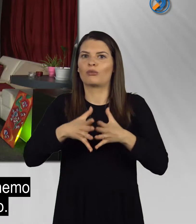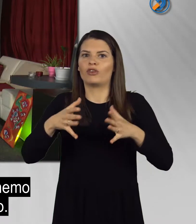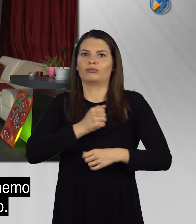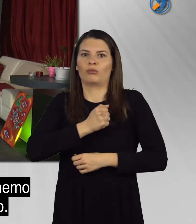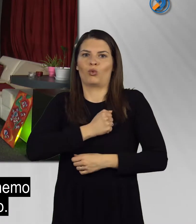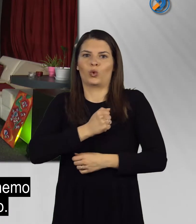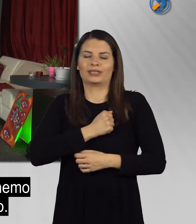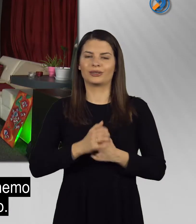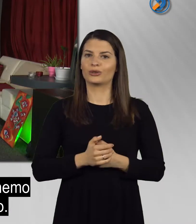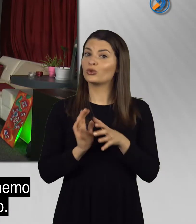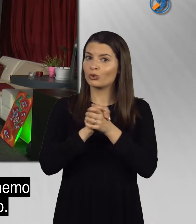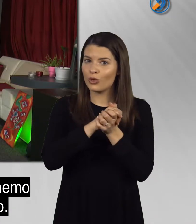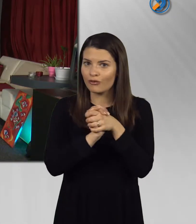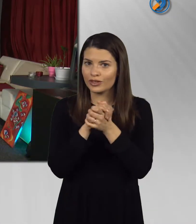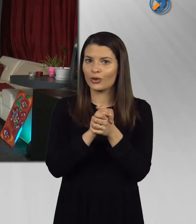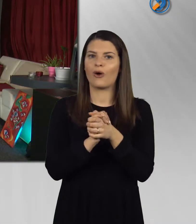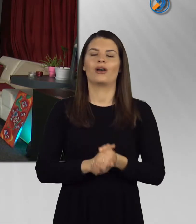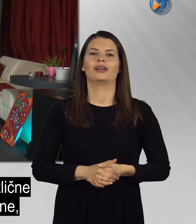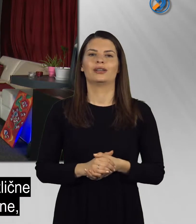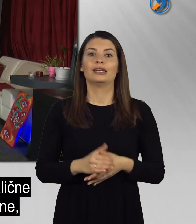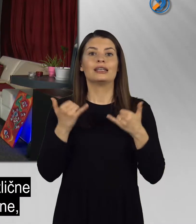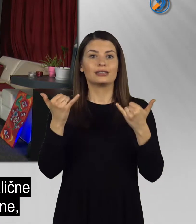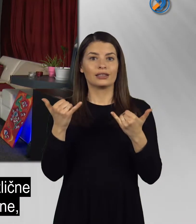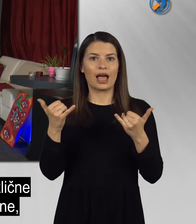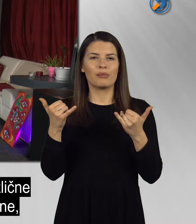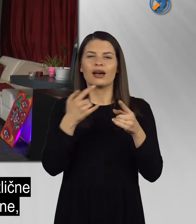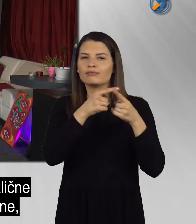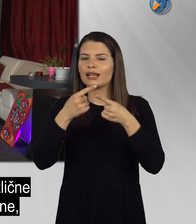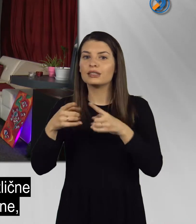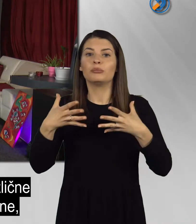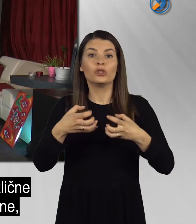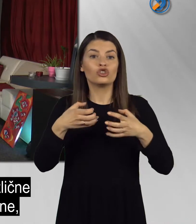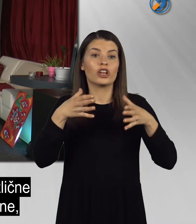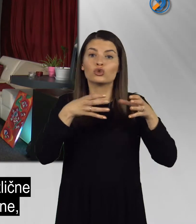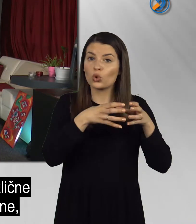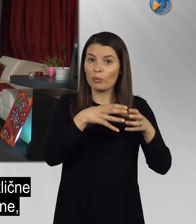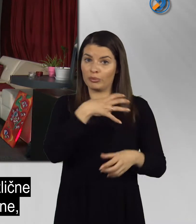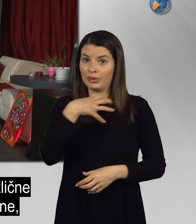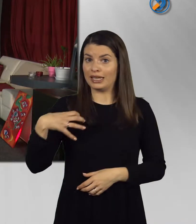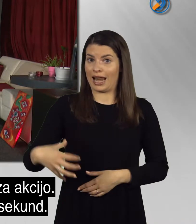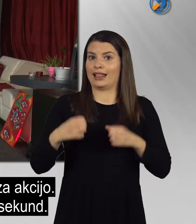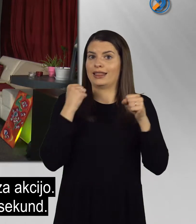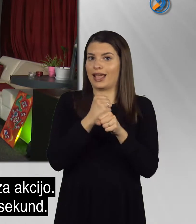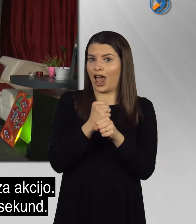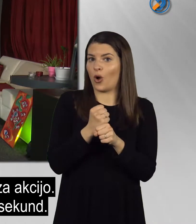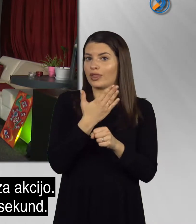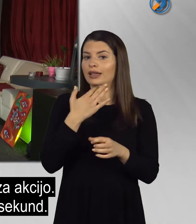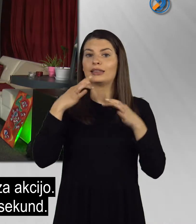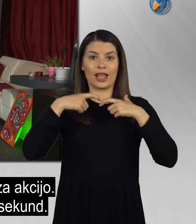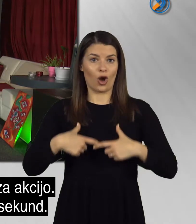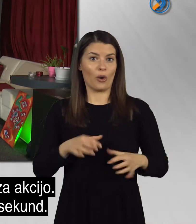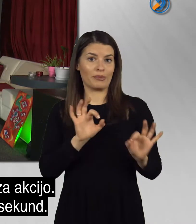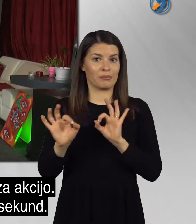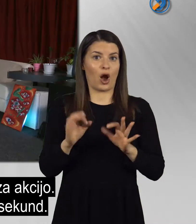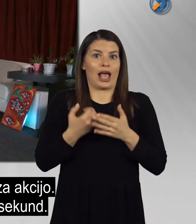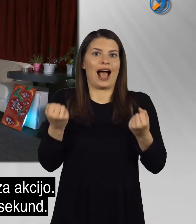puls. Krasno. In vključimo različne mišične skupine, da pripravimo telo